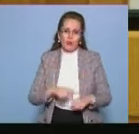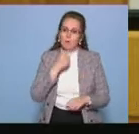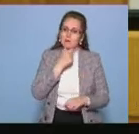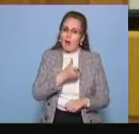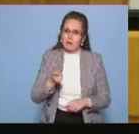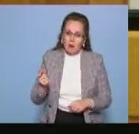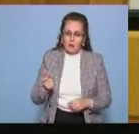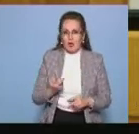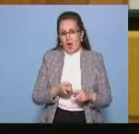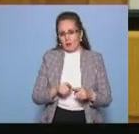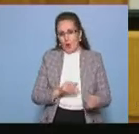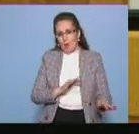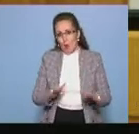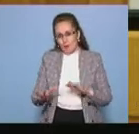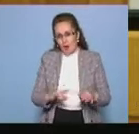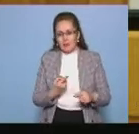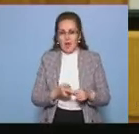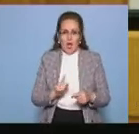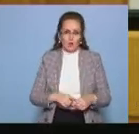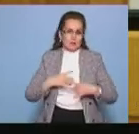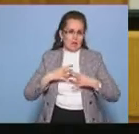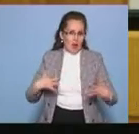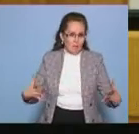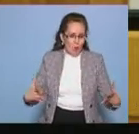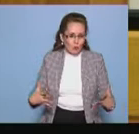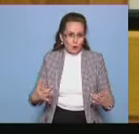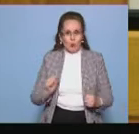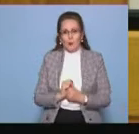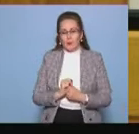посмотреть данное мероприятие, данную церемонию,